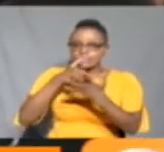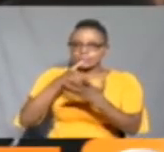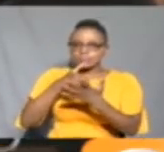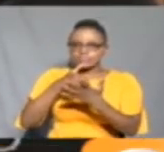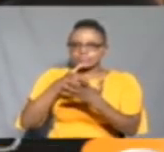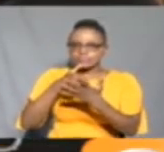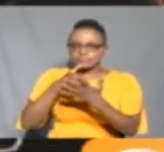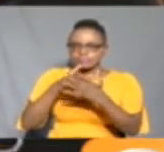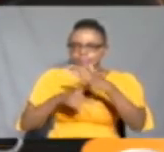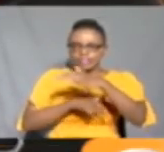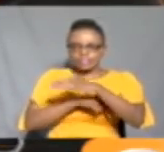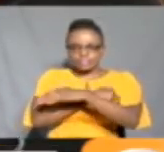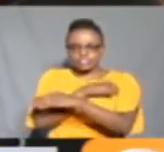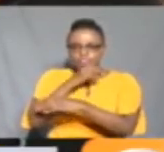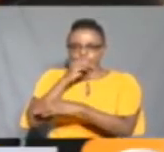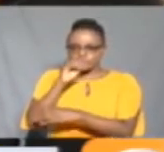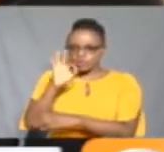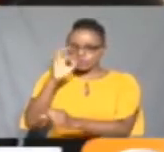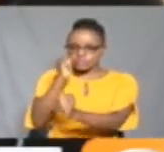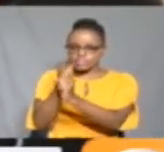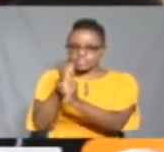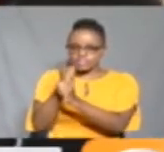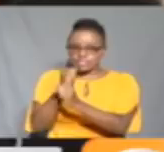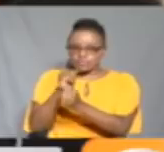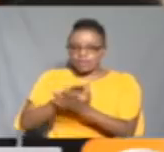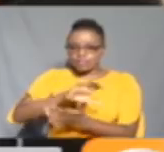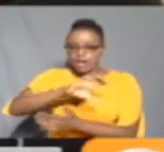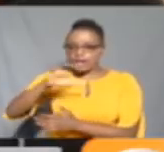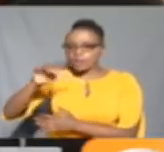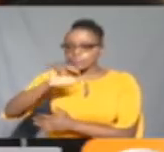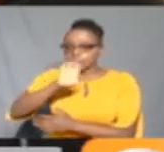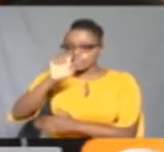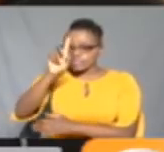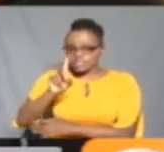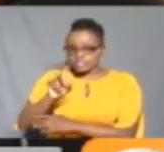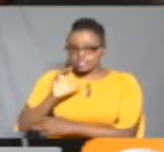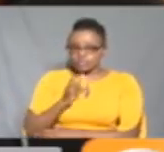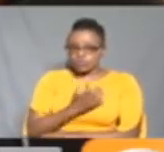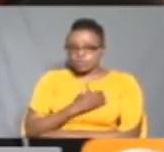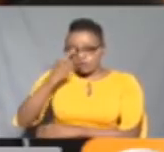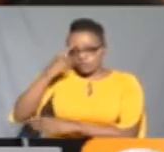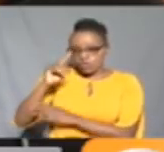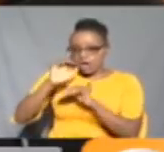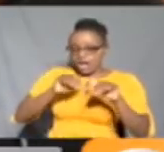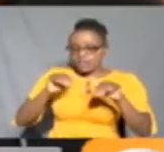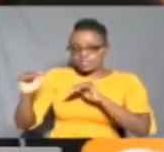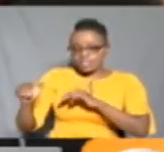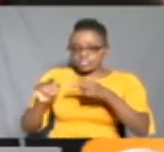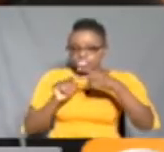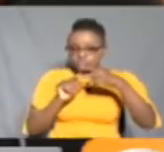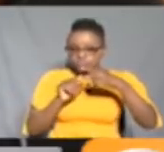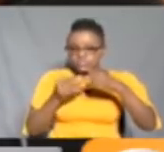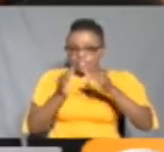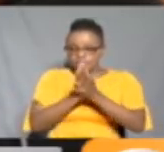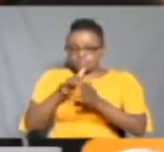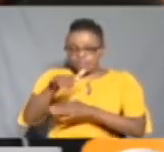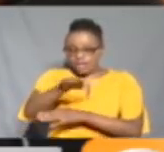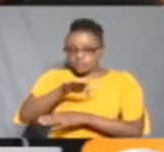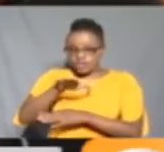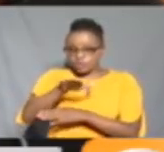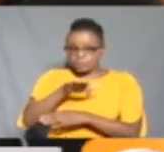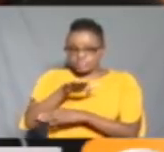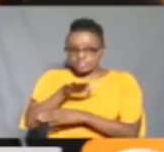including the chief of staff, county executive committee members for agriculture,